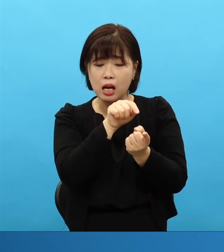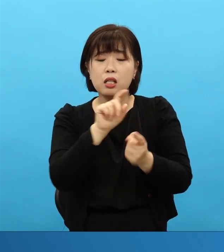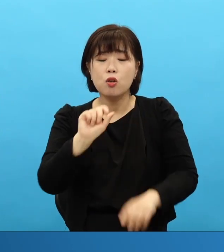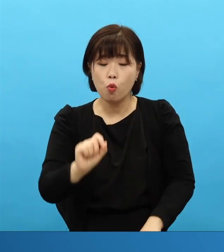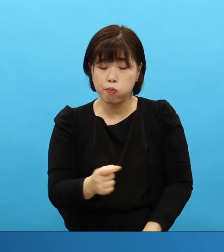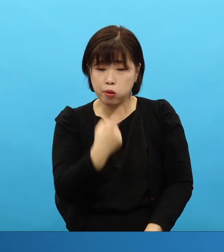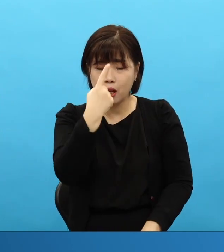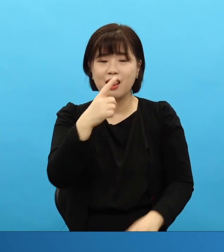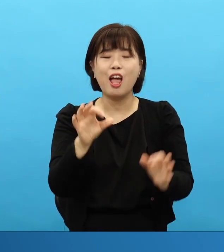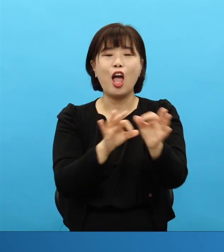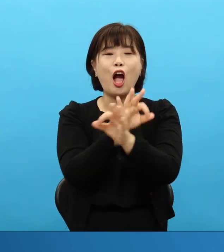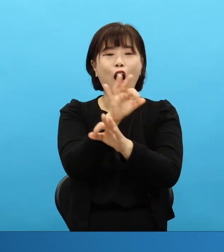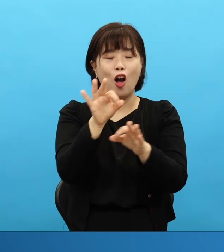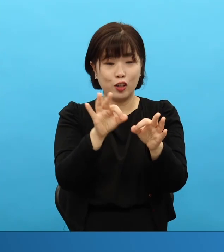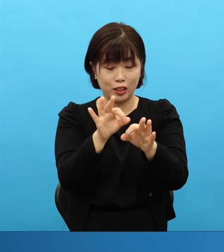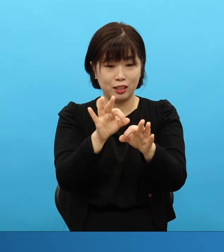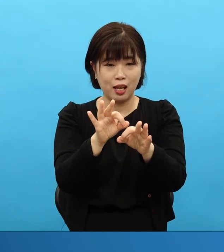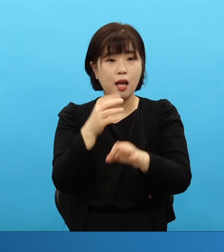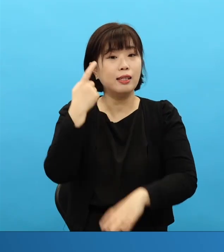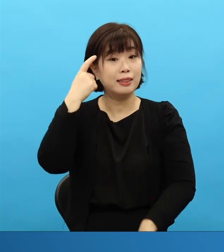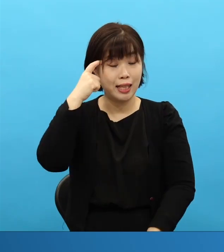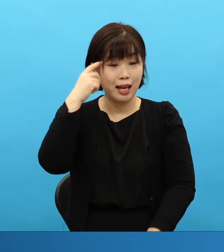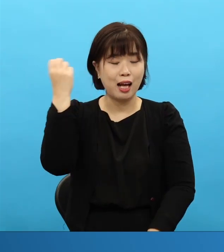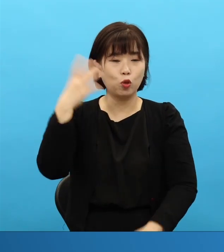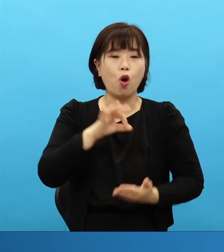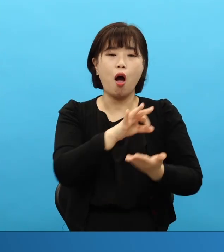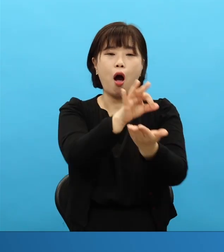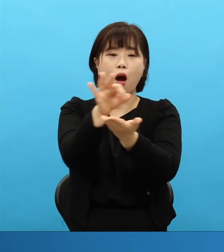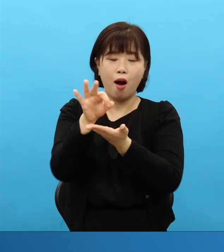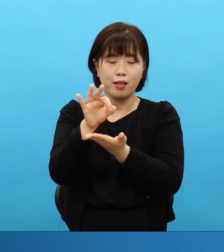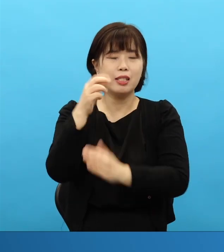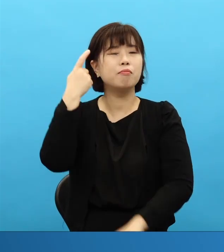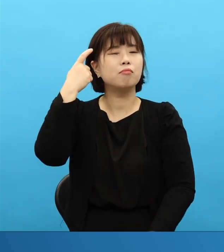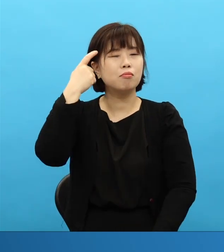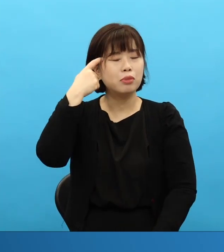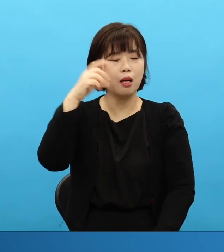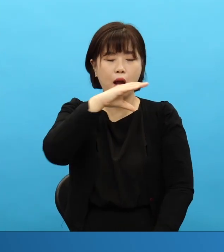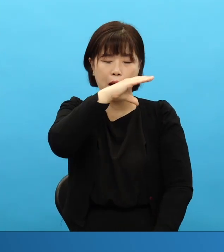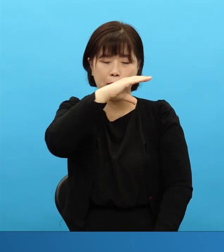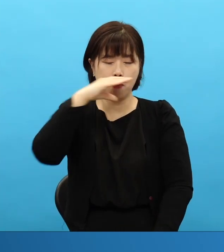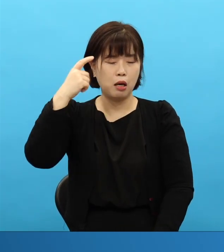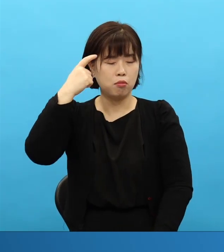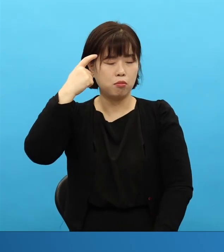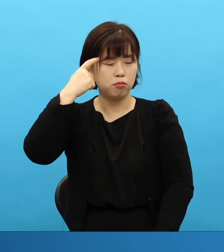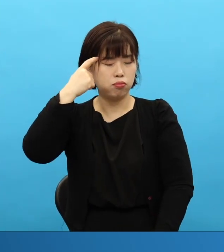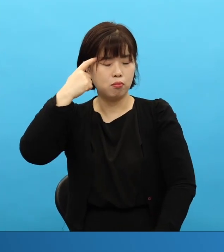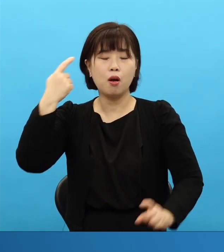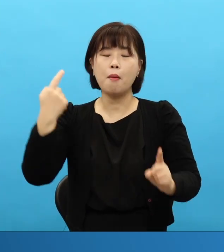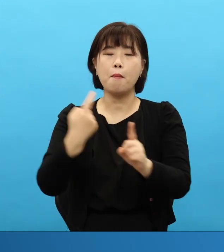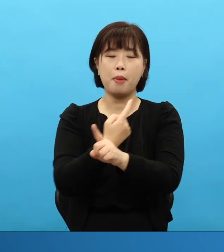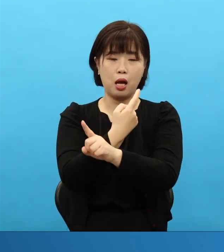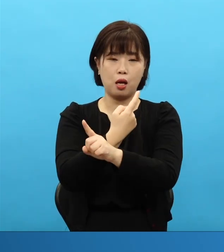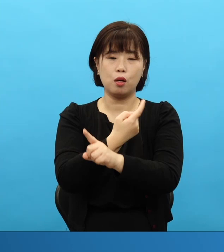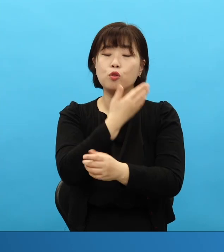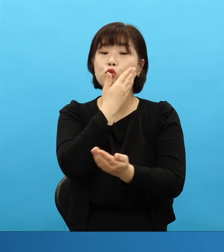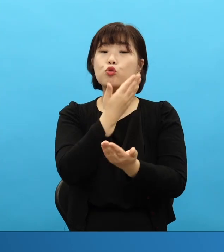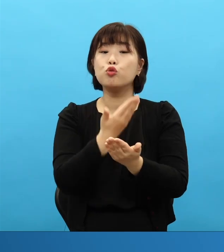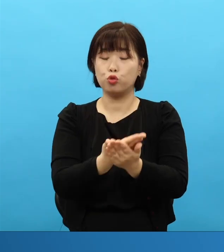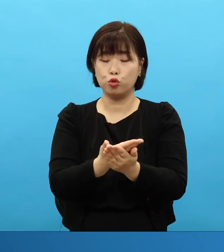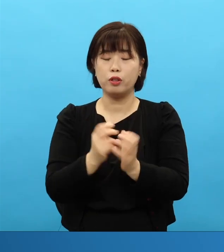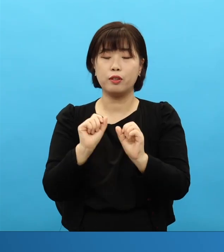헌금관이라던가 그런 경제관들이 규모들이 제대로 잡혀지는 중요한